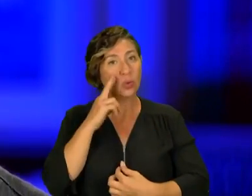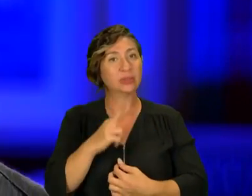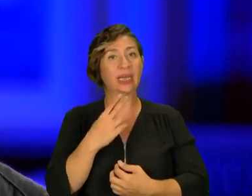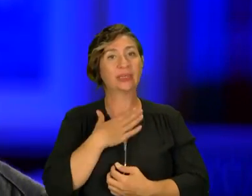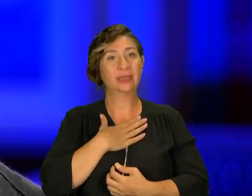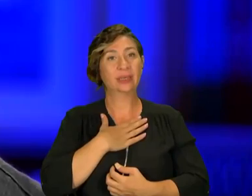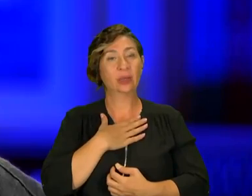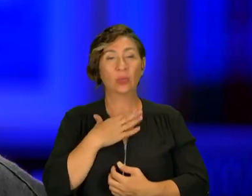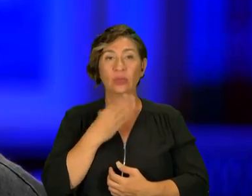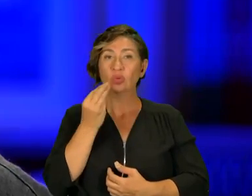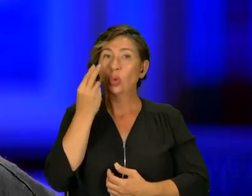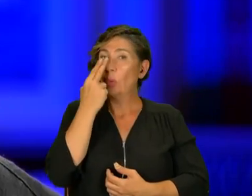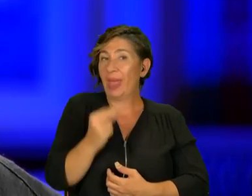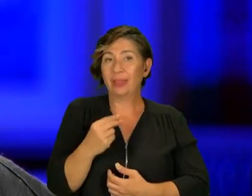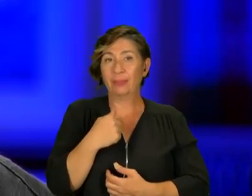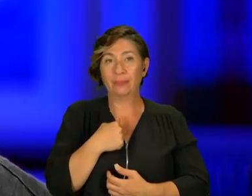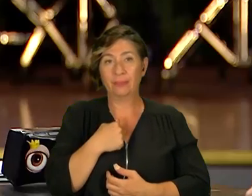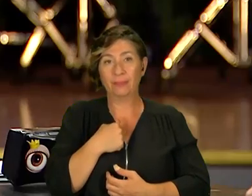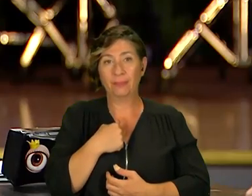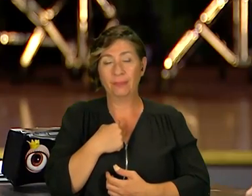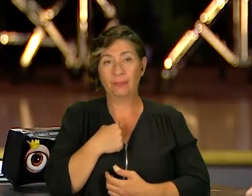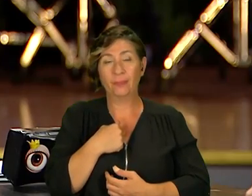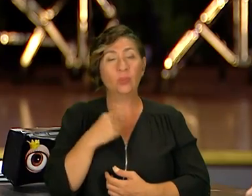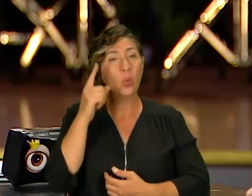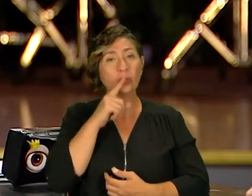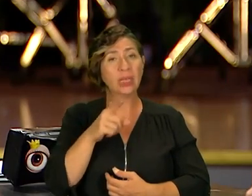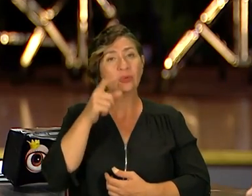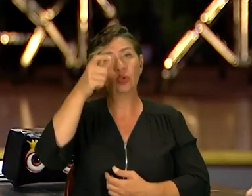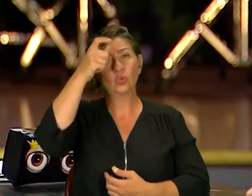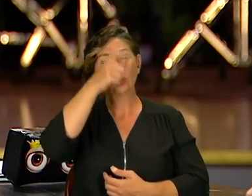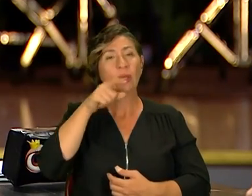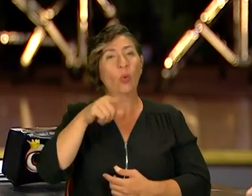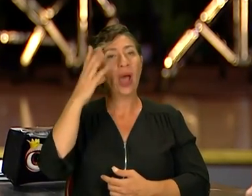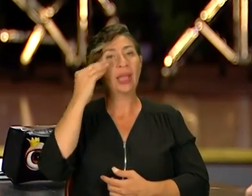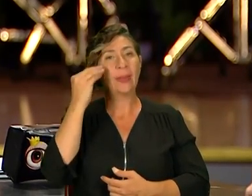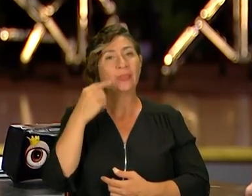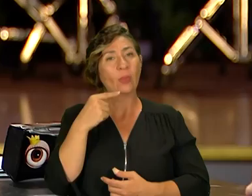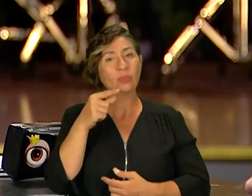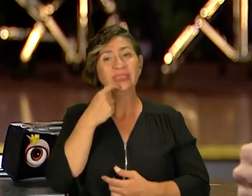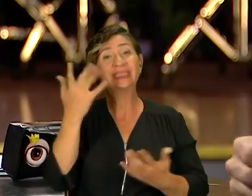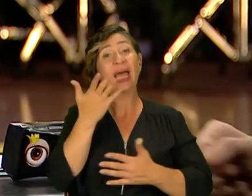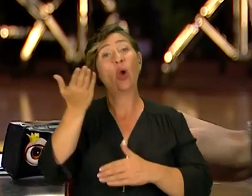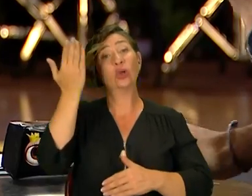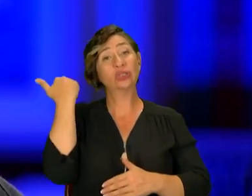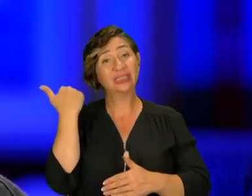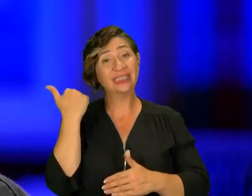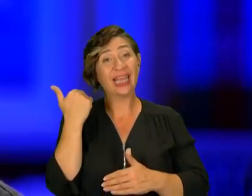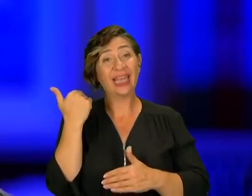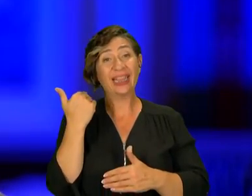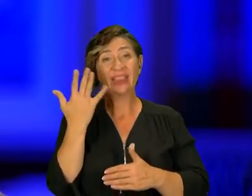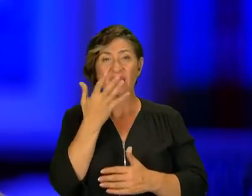duydu. Ve bu benim çok hoşuma gitti. Yani o yüzden Türkiye bence bu anlamda belki bundan yıllar öncesinde